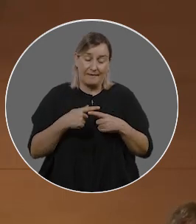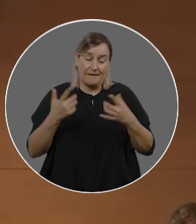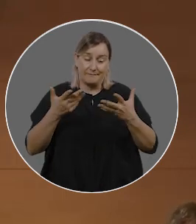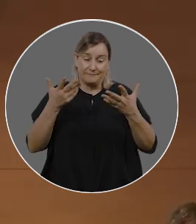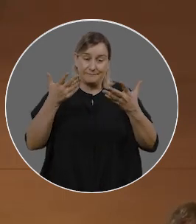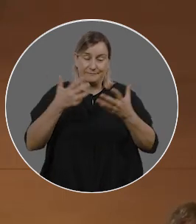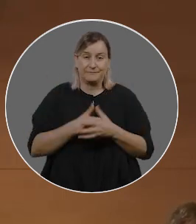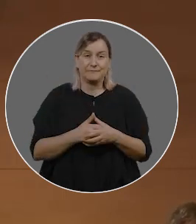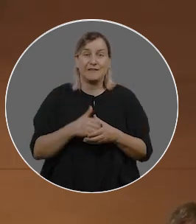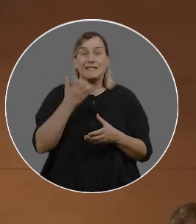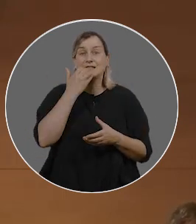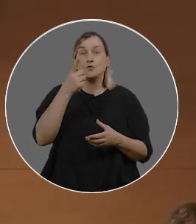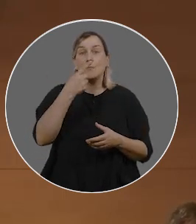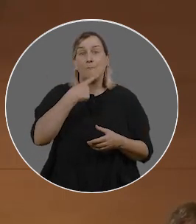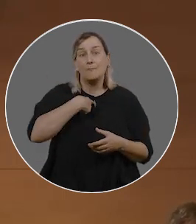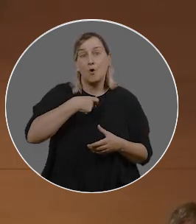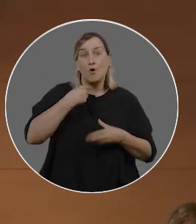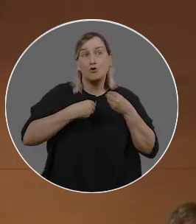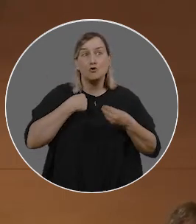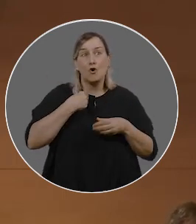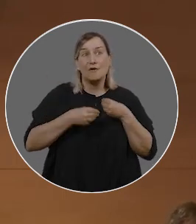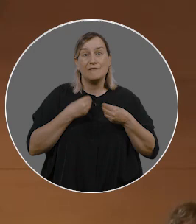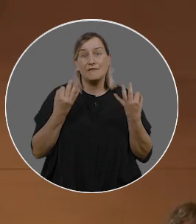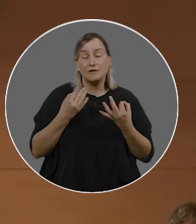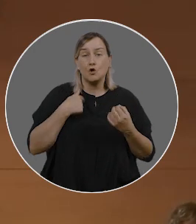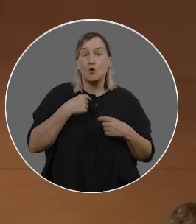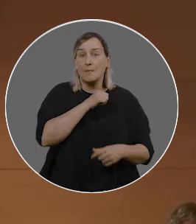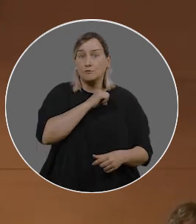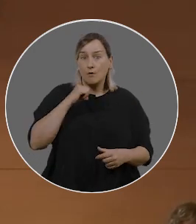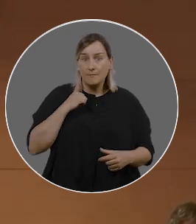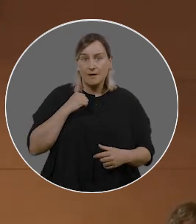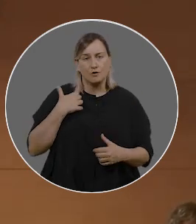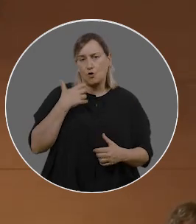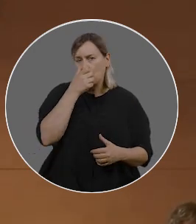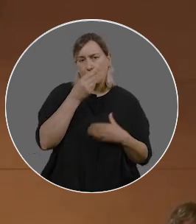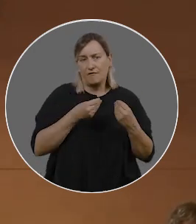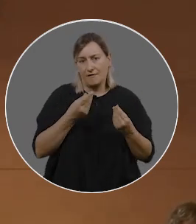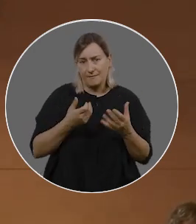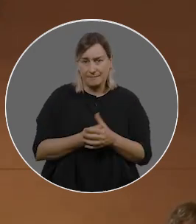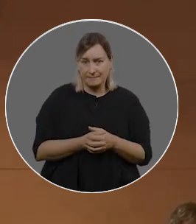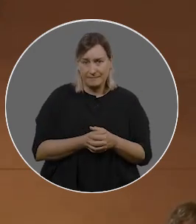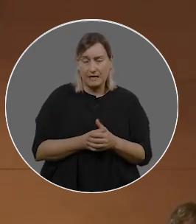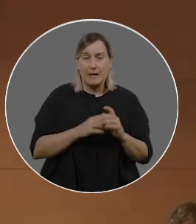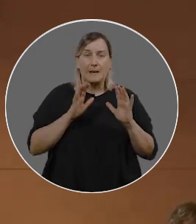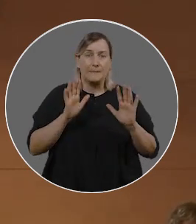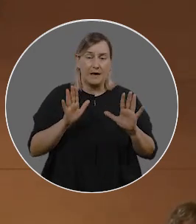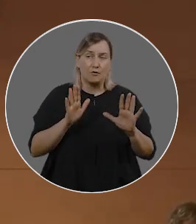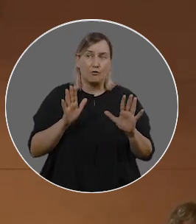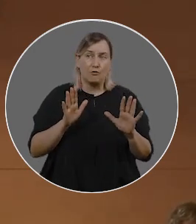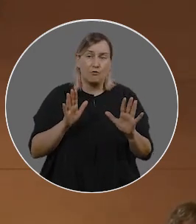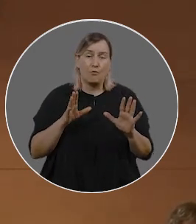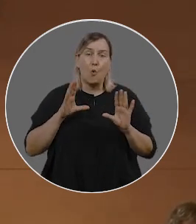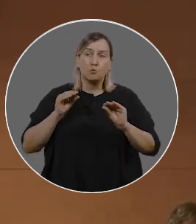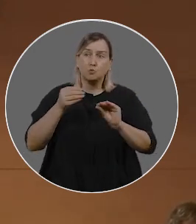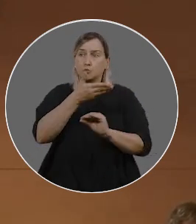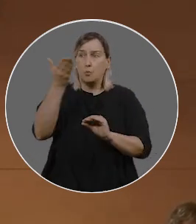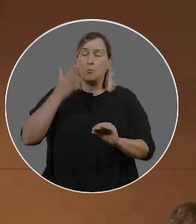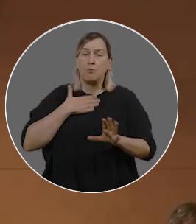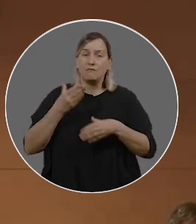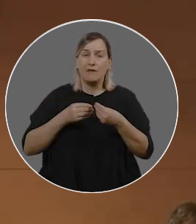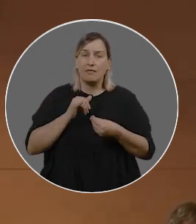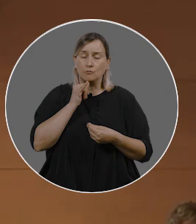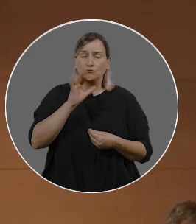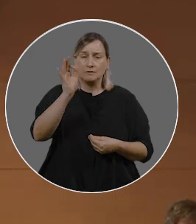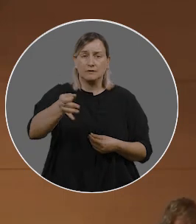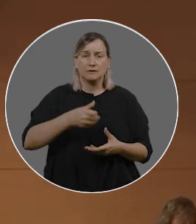No, perquè... Clar, si tu em preguntes què faig jo personalment, jo no ho puc fer, val? Però els